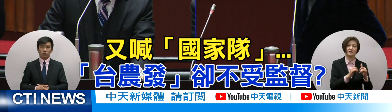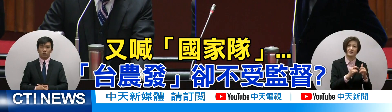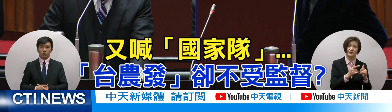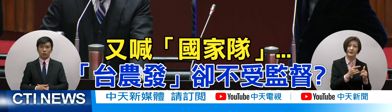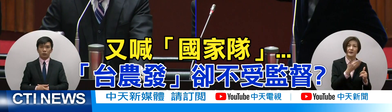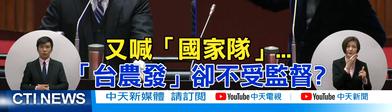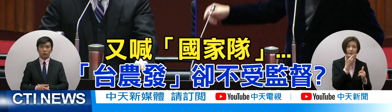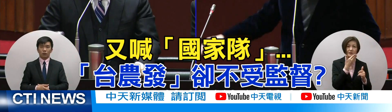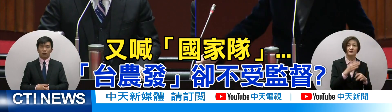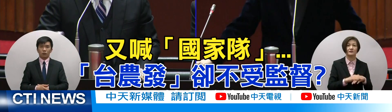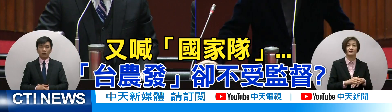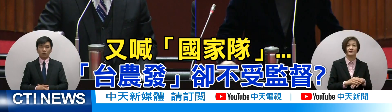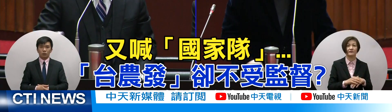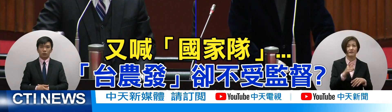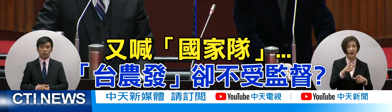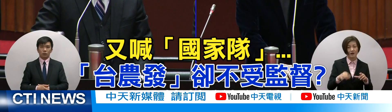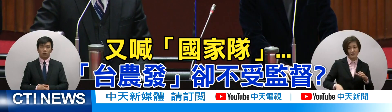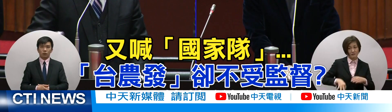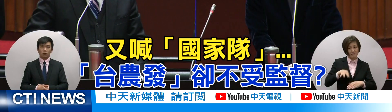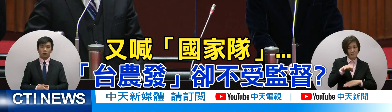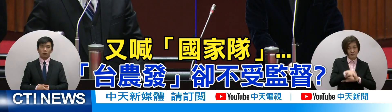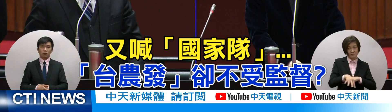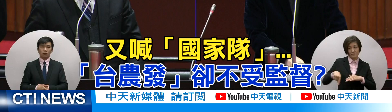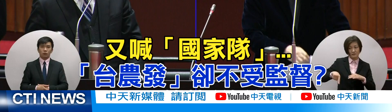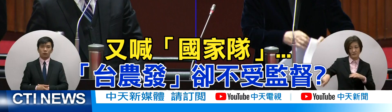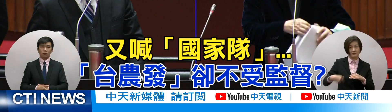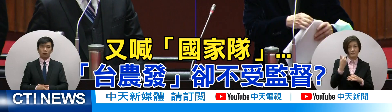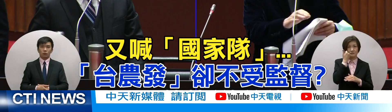们看看他投资的人是什么人哈、啊？